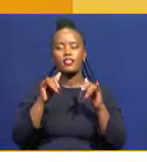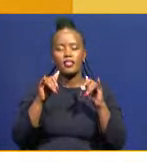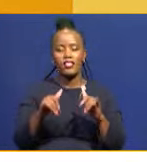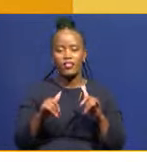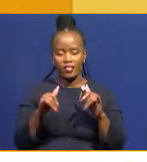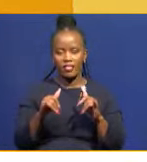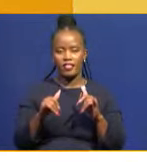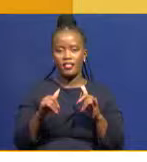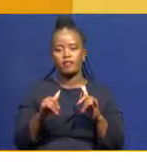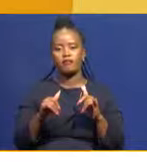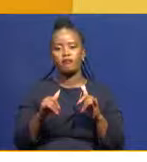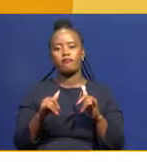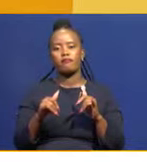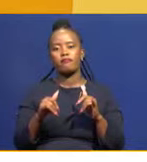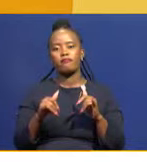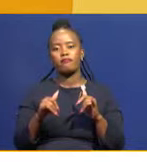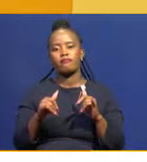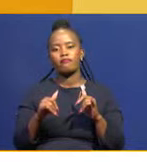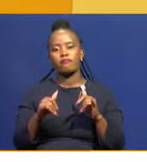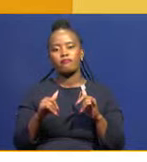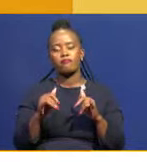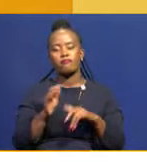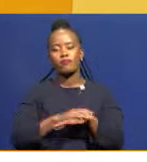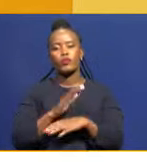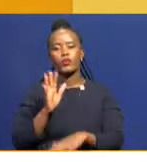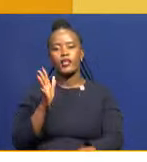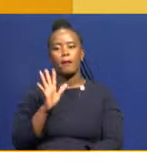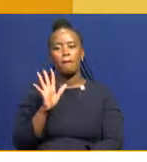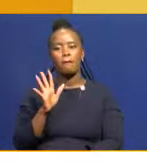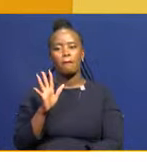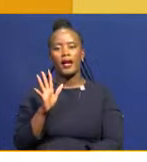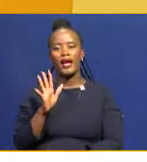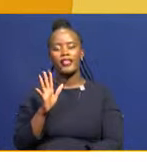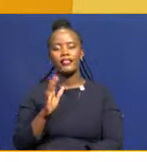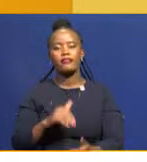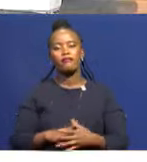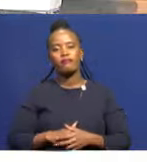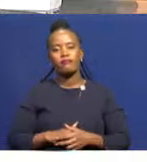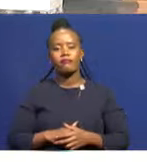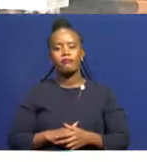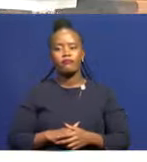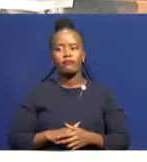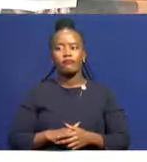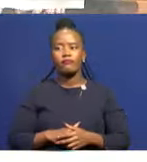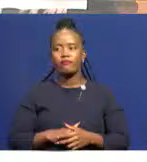na yeye akupeleke hadi mida ya 8 pale. Kwaheri kwa sasa. Uwe na mchana mwema.